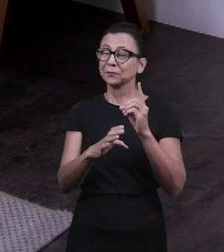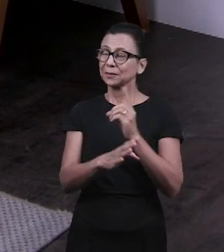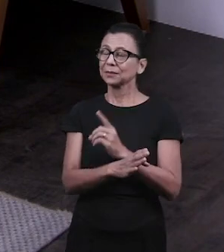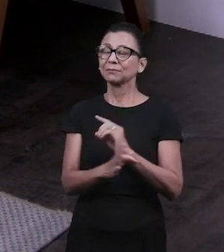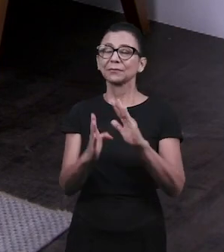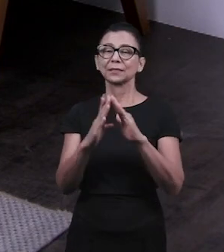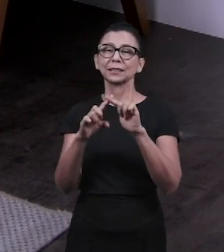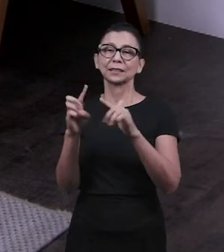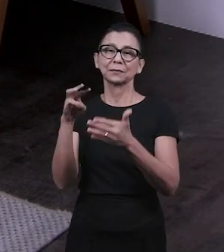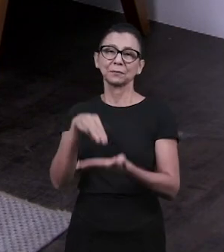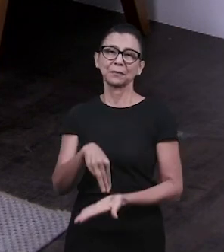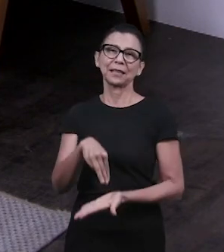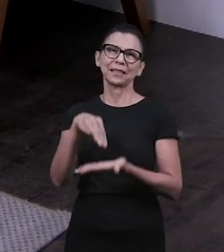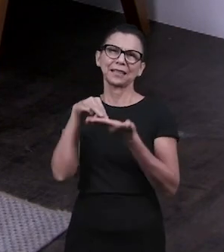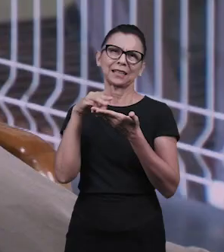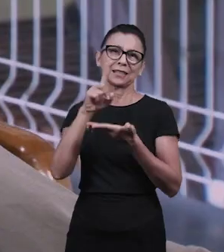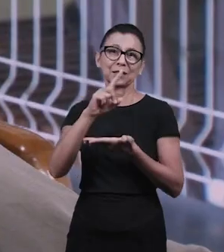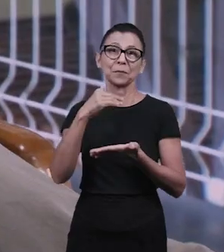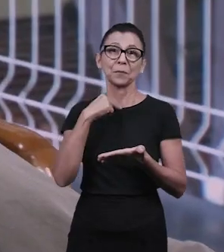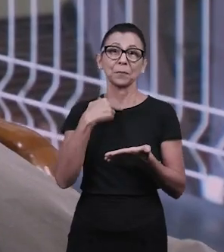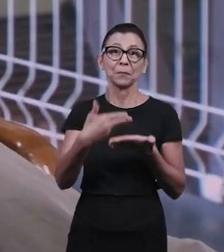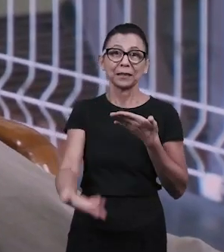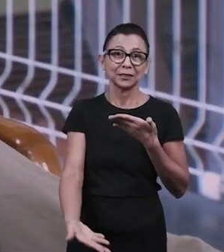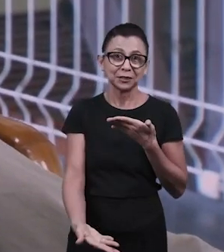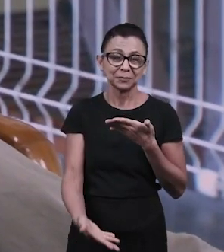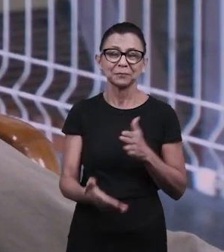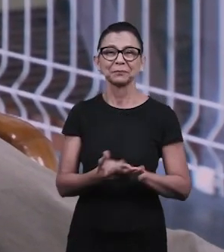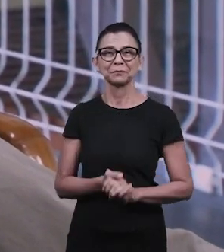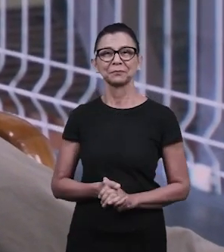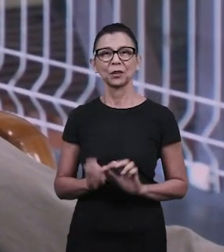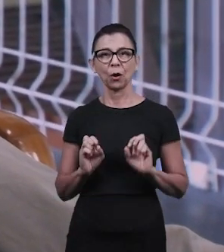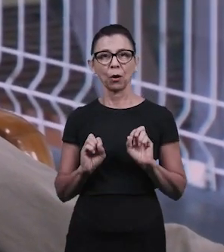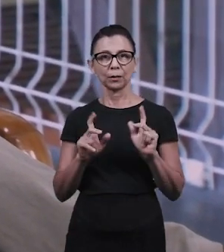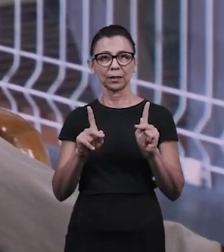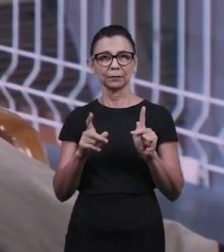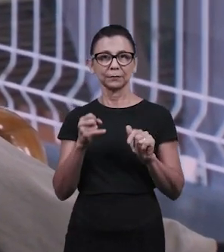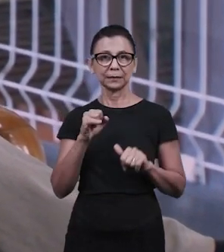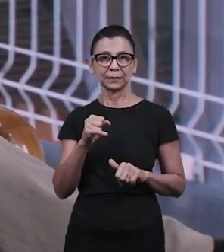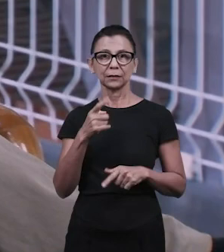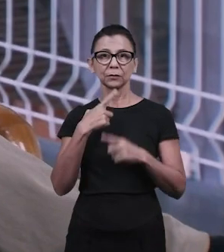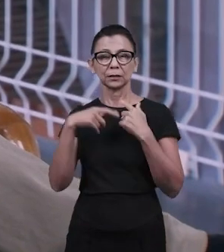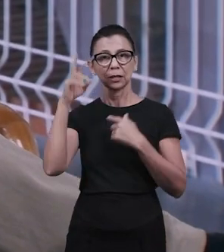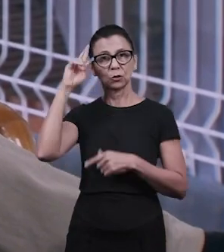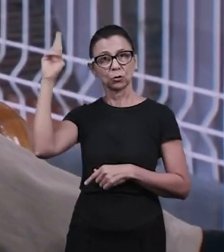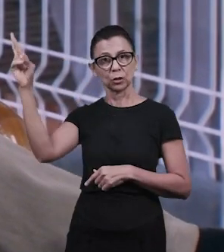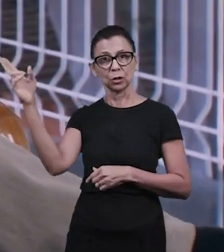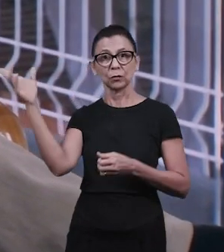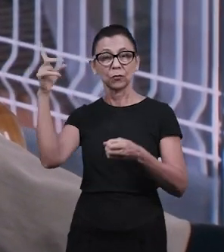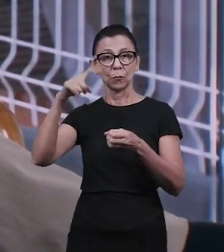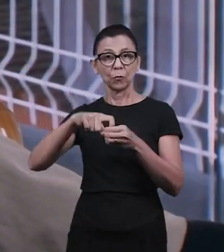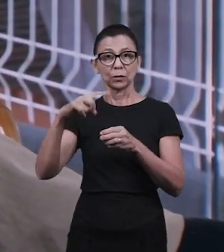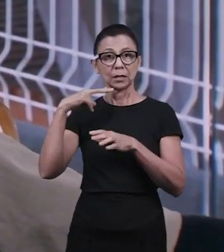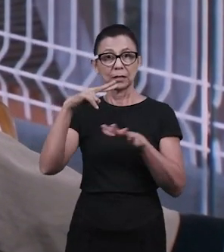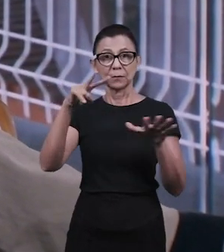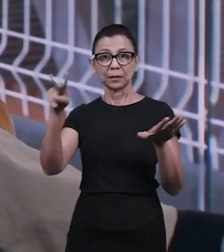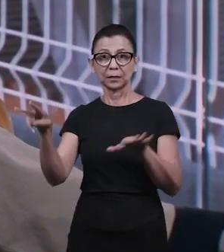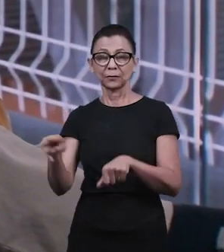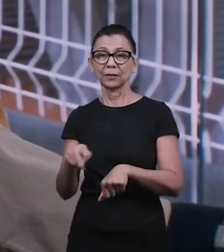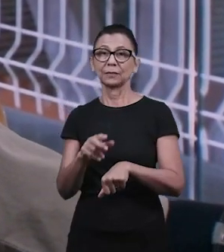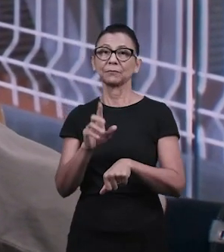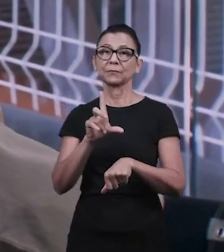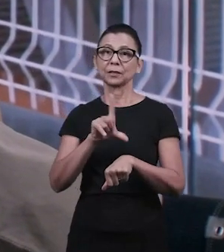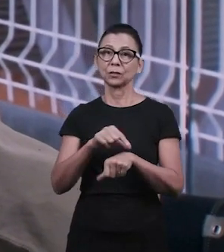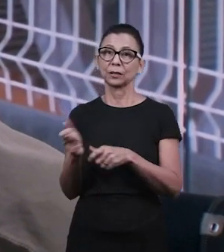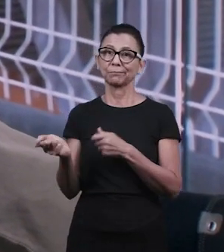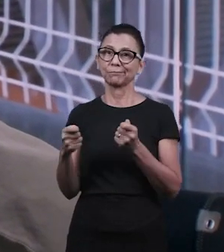dominicale de l'Église chrétienne Maranatha. Ne ratez pas. Et dans la semaine prochaine, si le Seigneur nous permet, nous serons ensemble encore une fois à cette